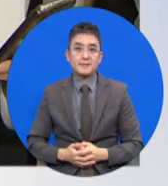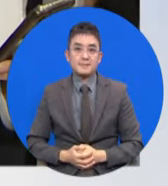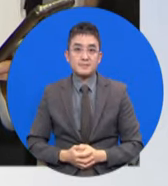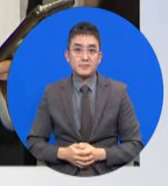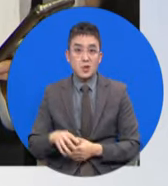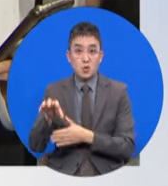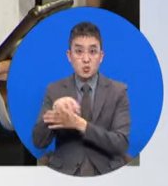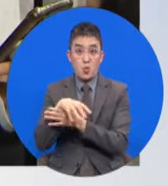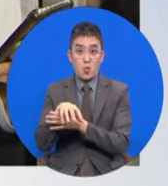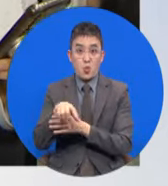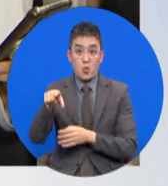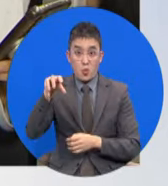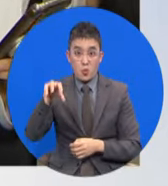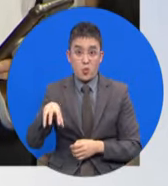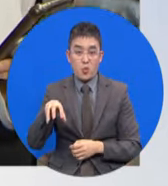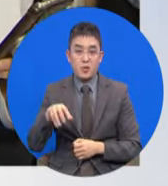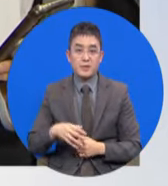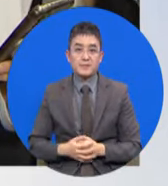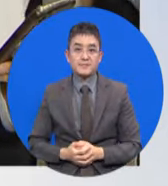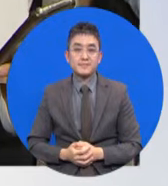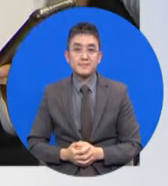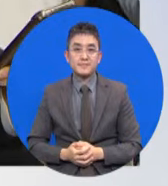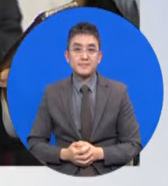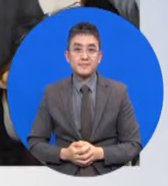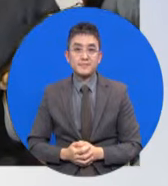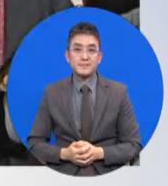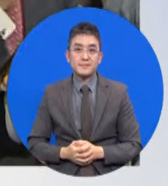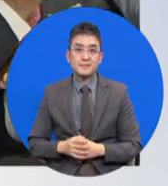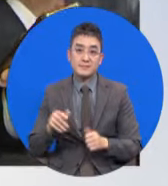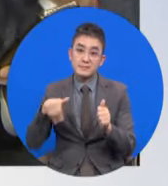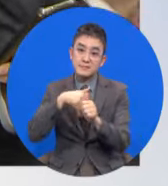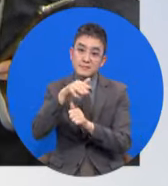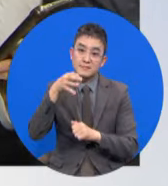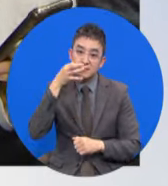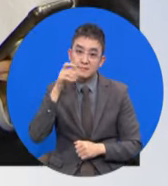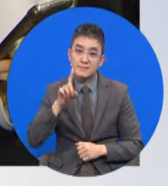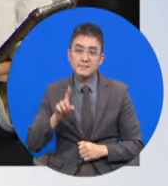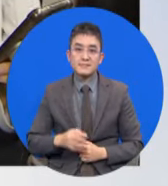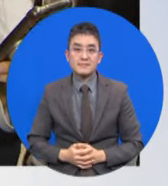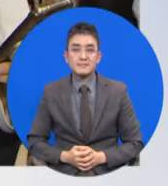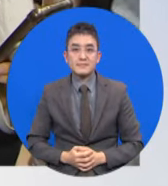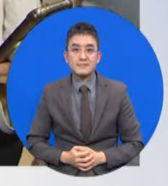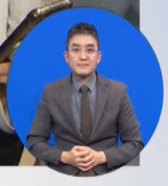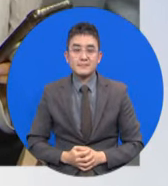이세아 기자가 종로구의 투표소에 나가 있습니다. 우리 이 기자, 투표 현장 분위기 어떻습니까?